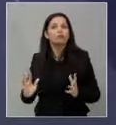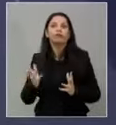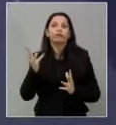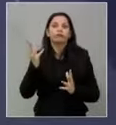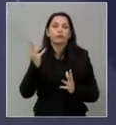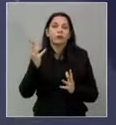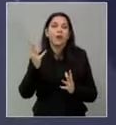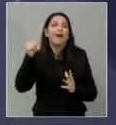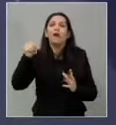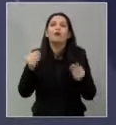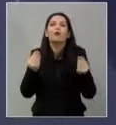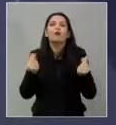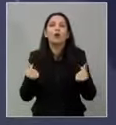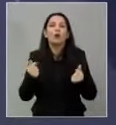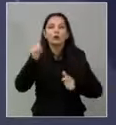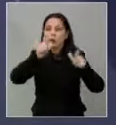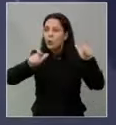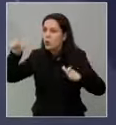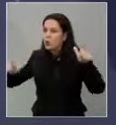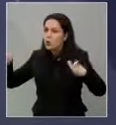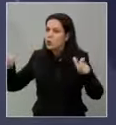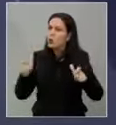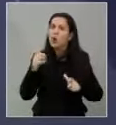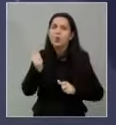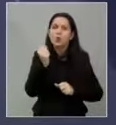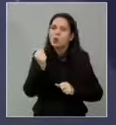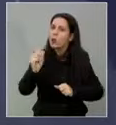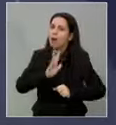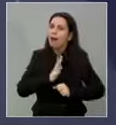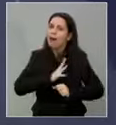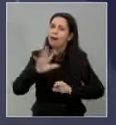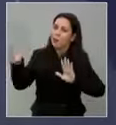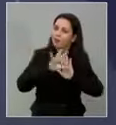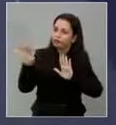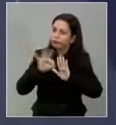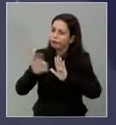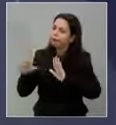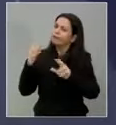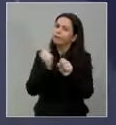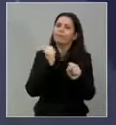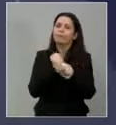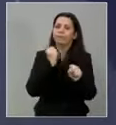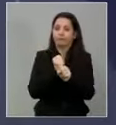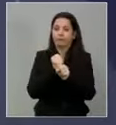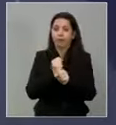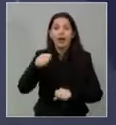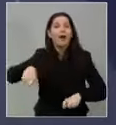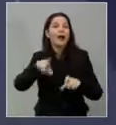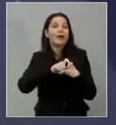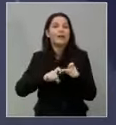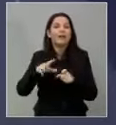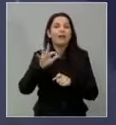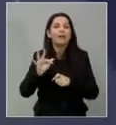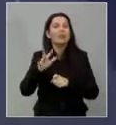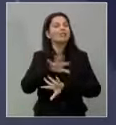την παγκόσμια δεξαμενή ταλέντων που διαθέτει. Η Pfizer δεσμεύεται να συμβάλλει σε αυτή την